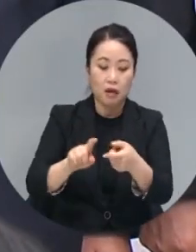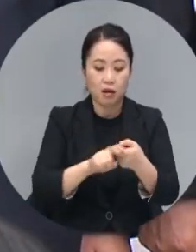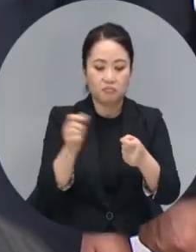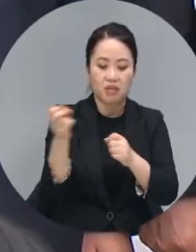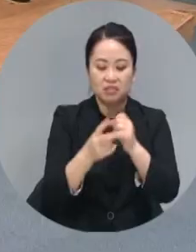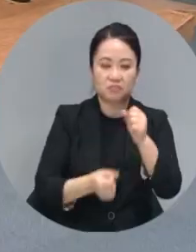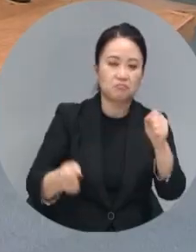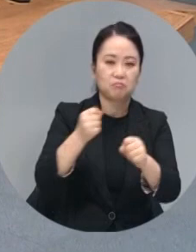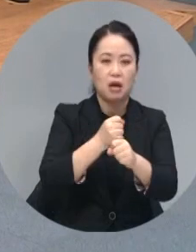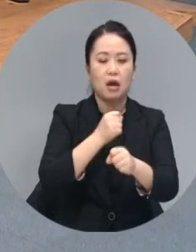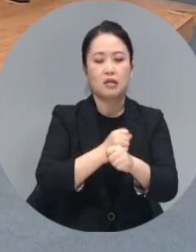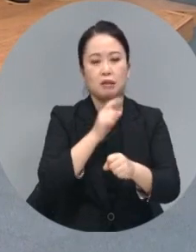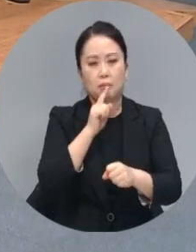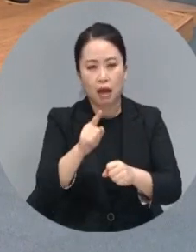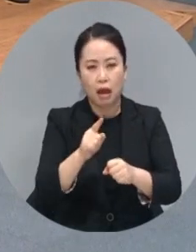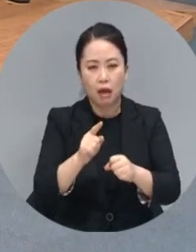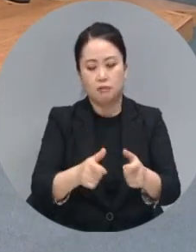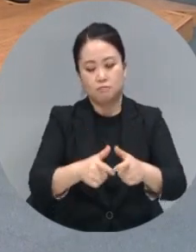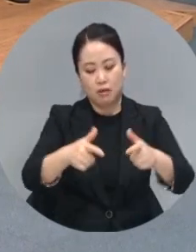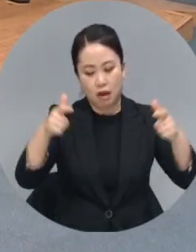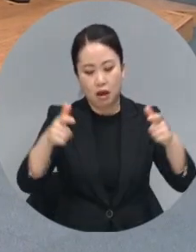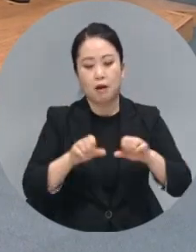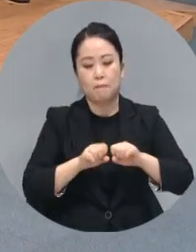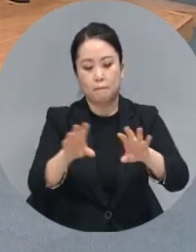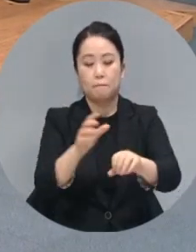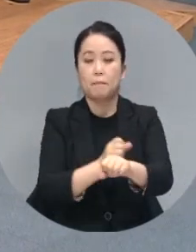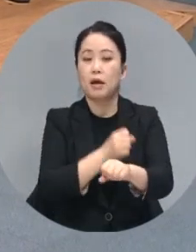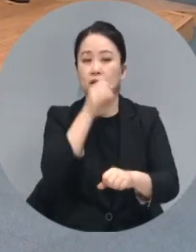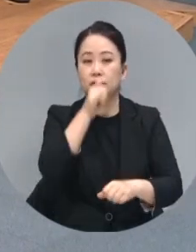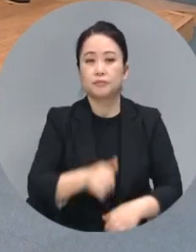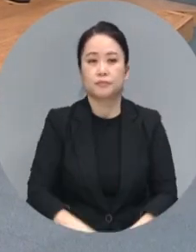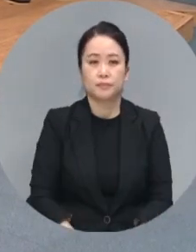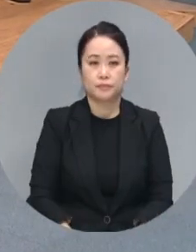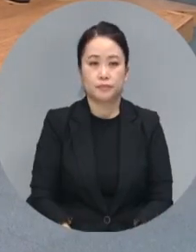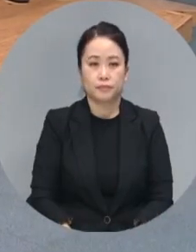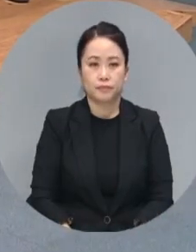메가시티 논란은 확산되고 있습니다. MBC 뉴스 윤파란입니다.